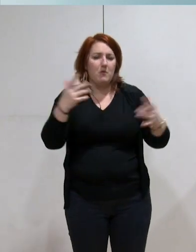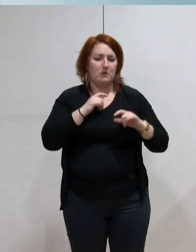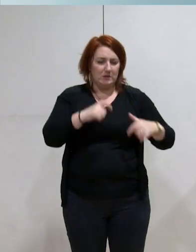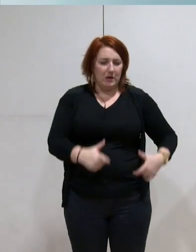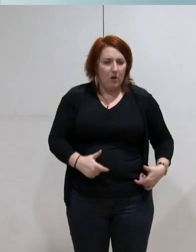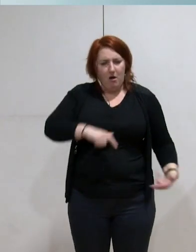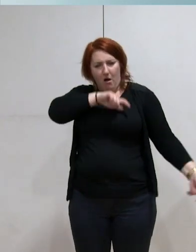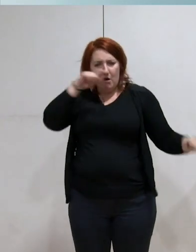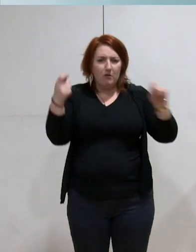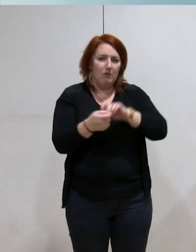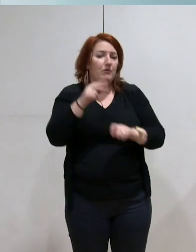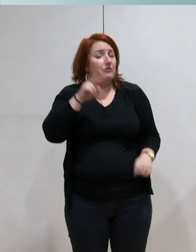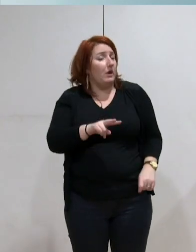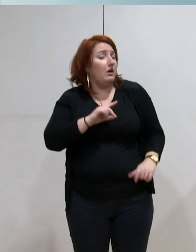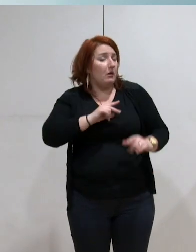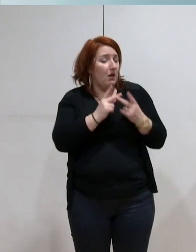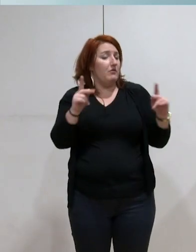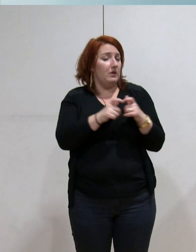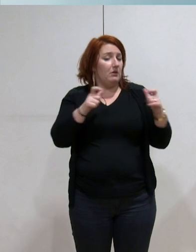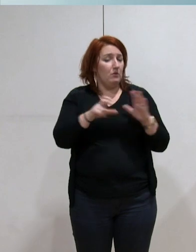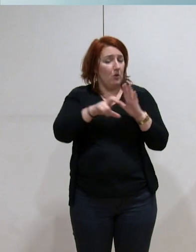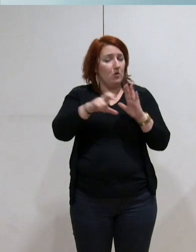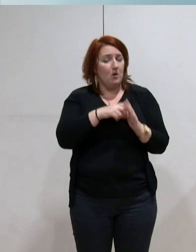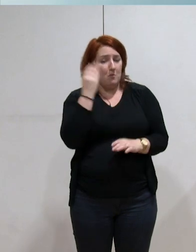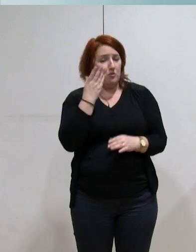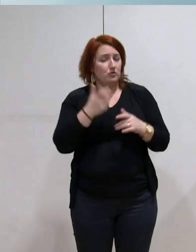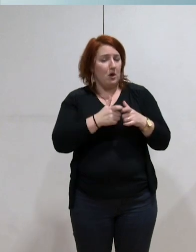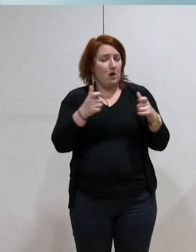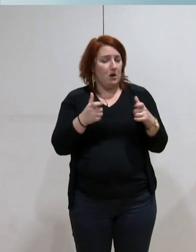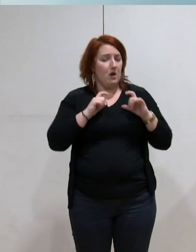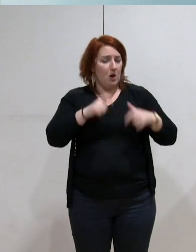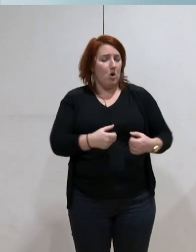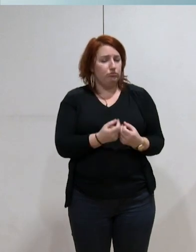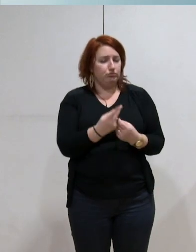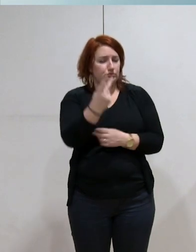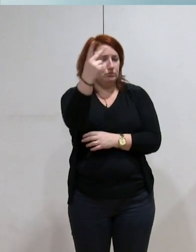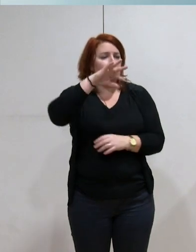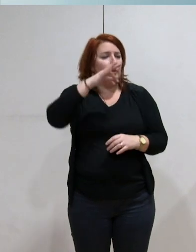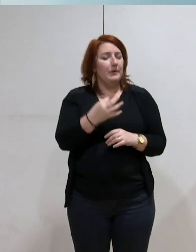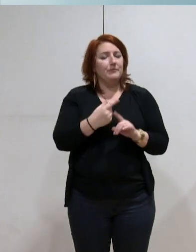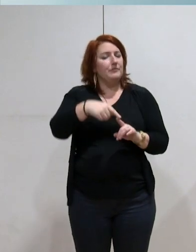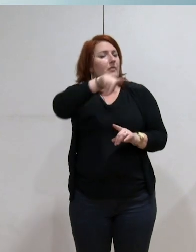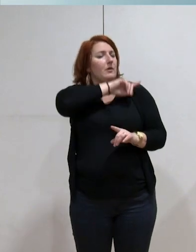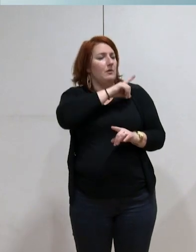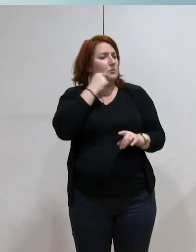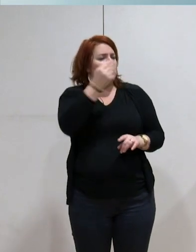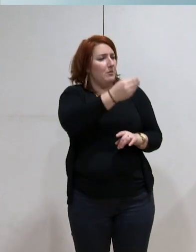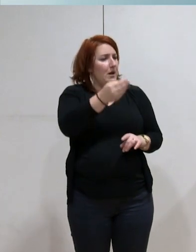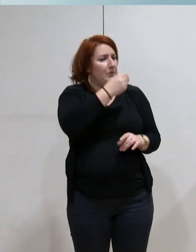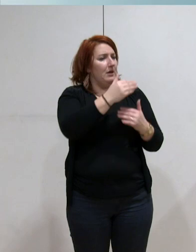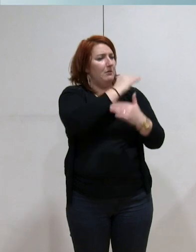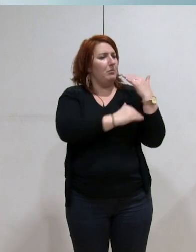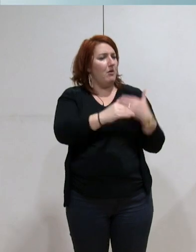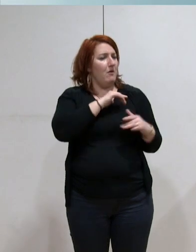donre ville a effectivement cruellement besoin en septembre dernier vous l'avez rappelé monsieur malb vous avit présenté un plan école que nous n'avions pas